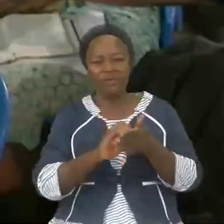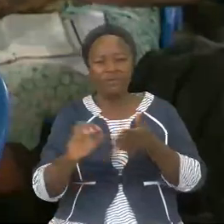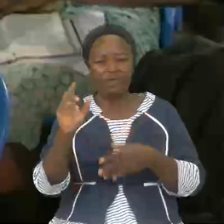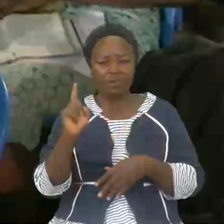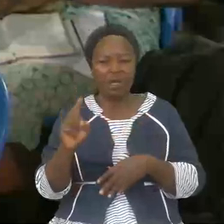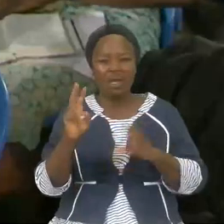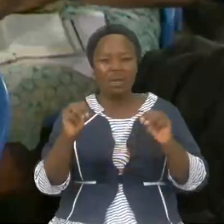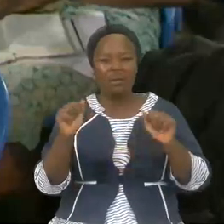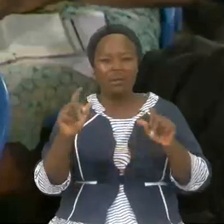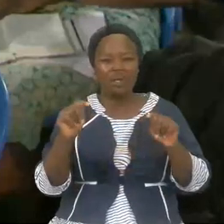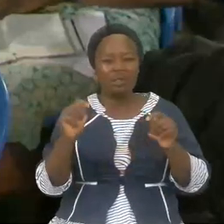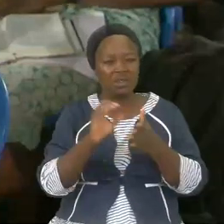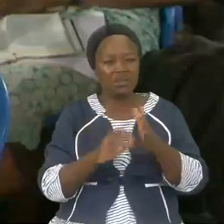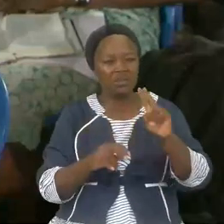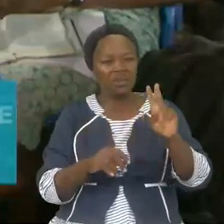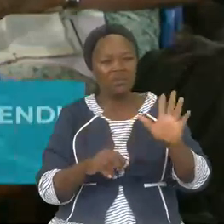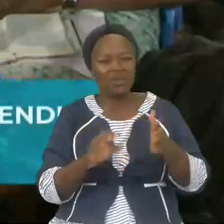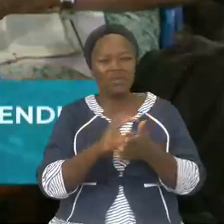25. Matthieu